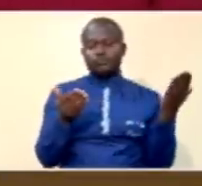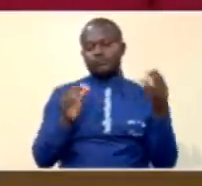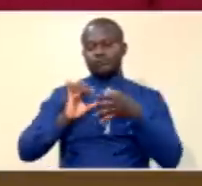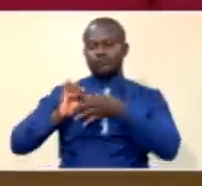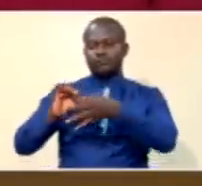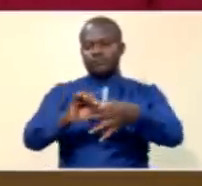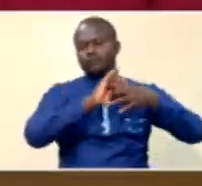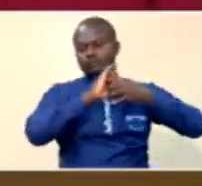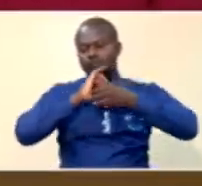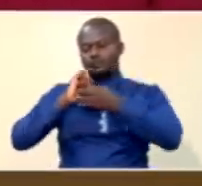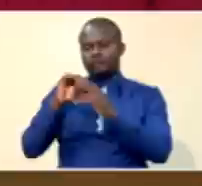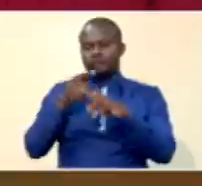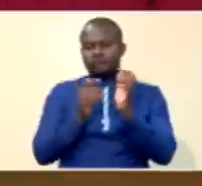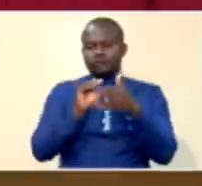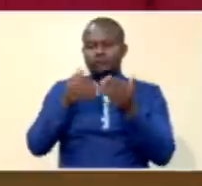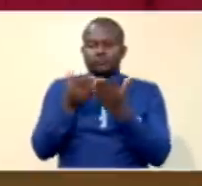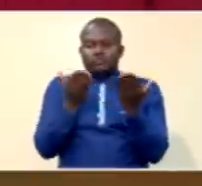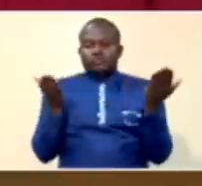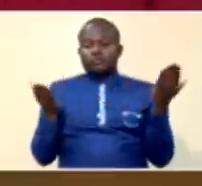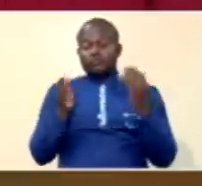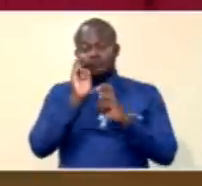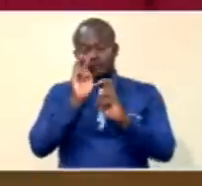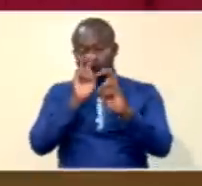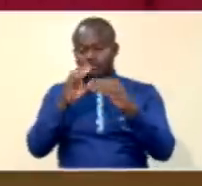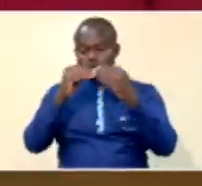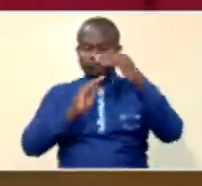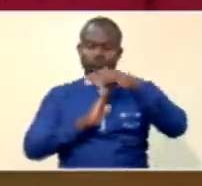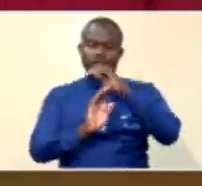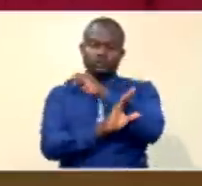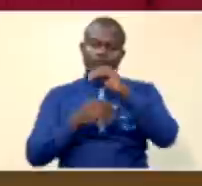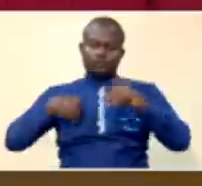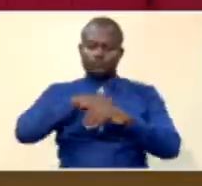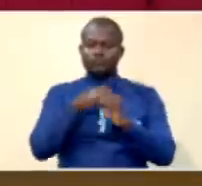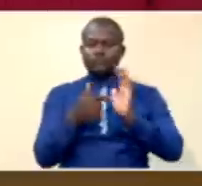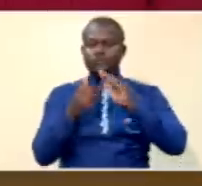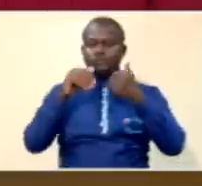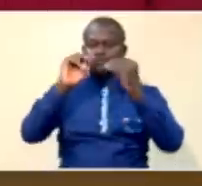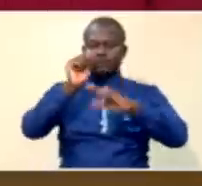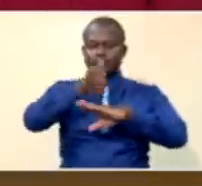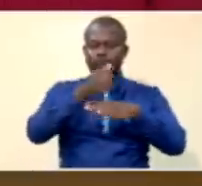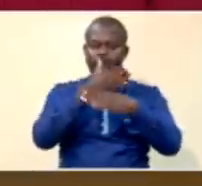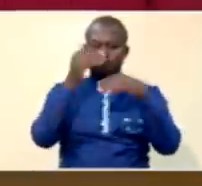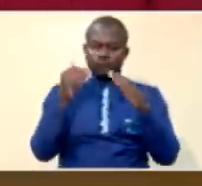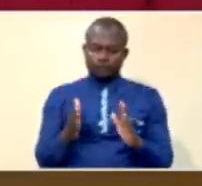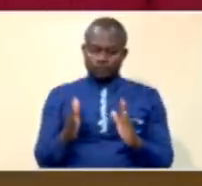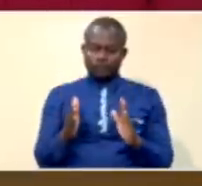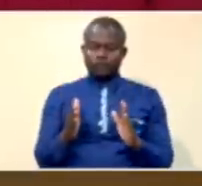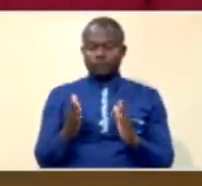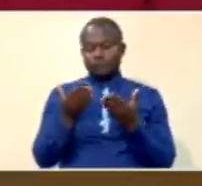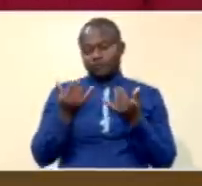kikakomatanya ibyo byose, ariko mu bushishozi bw'ubuyobozi bukuru bw'igihugu cyacu bigaragara ko ibyiza ari ugushyiraho Minisiteri,